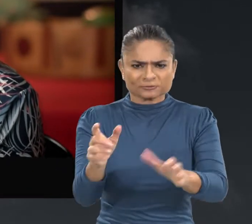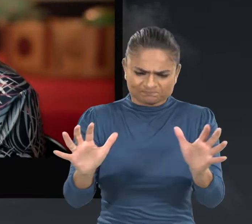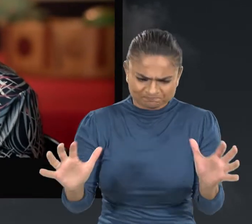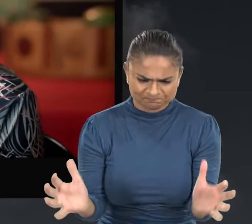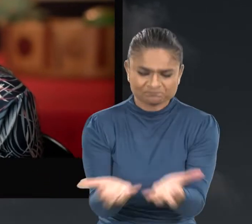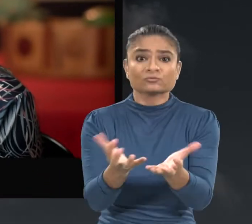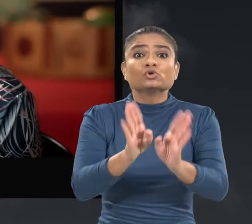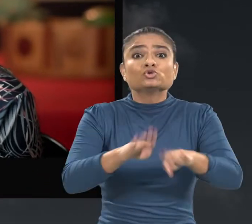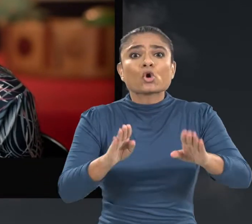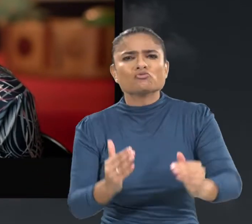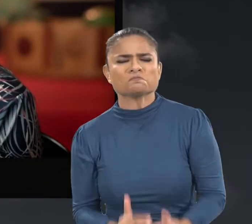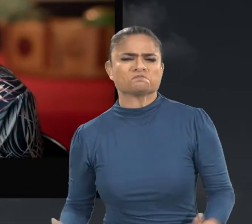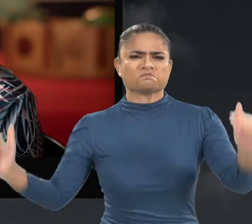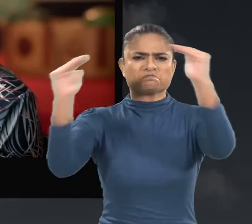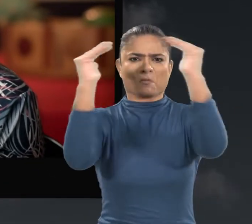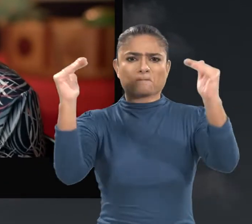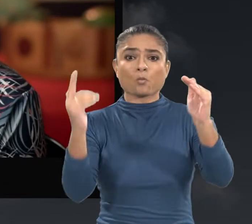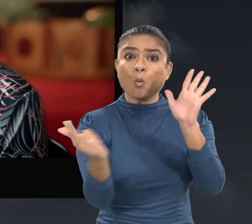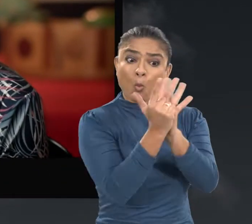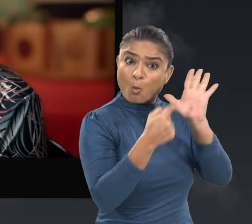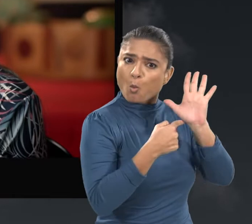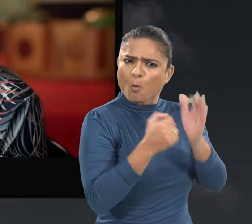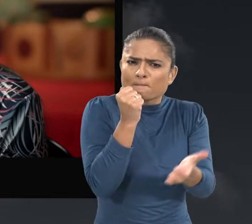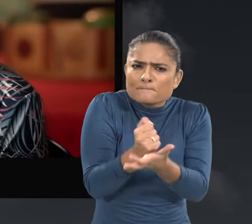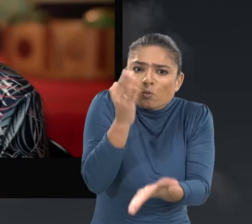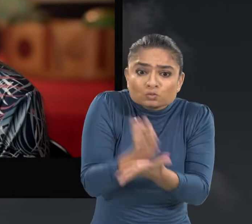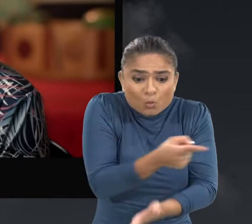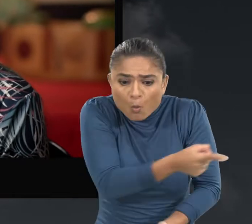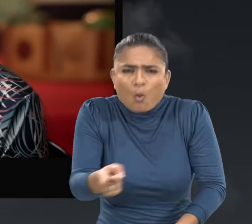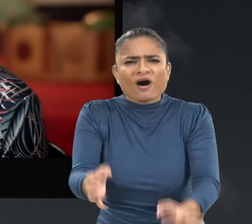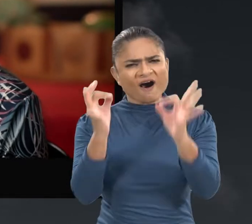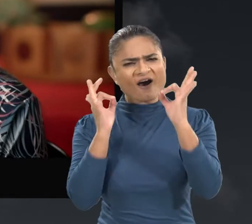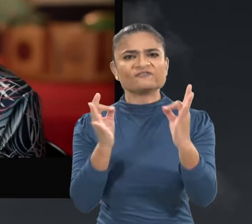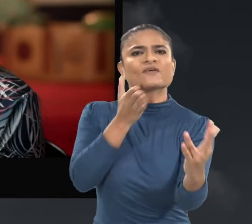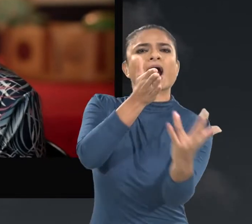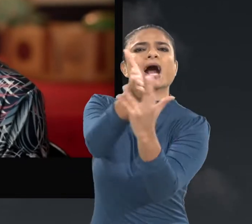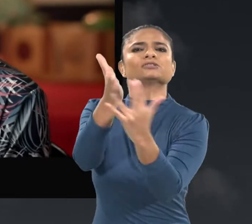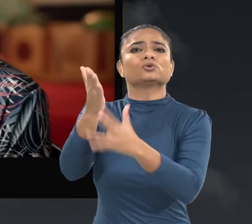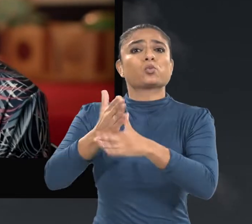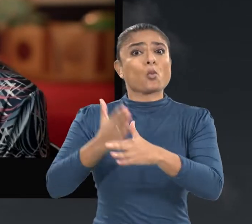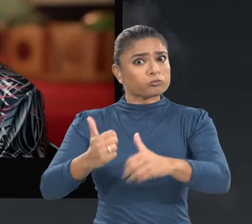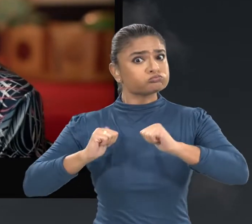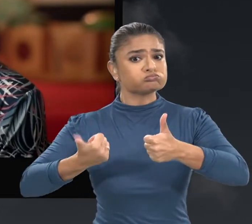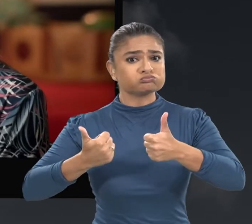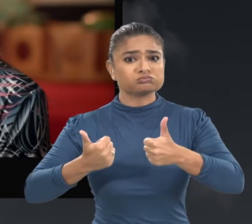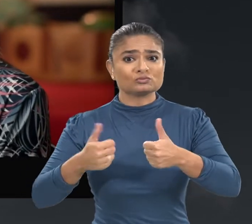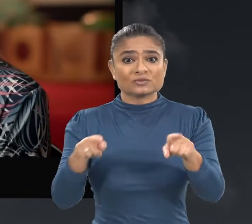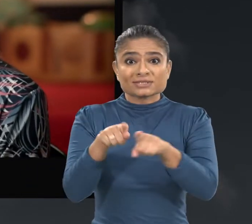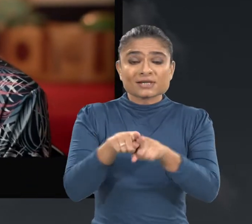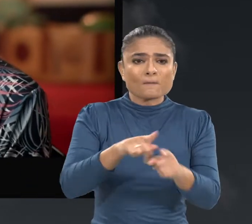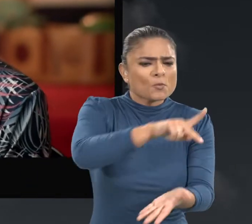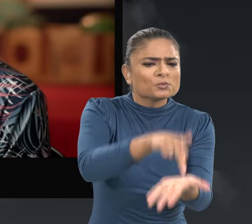hulle volle potensiaal sal ontwikkel. En die wette moet gestremde mense aanmoedig om vir hulle 'n goeie werk te